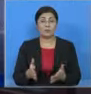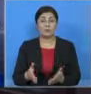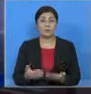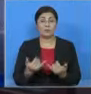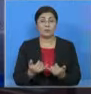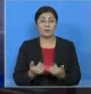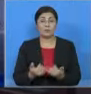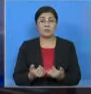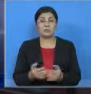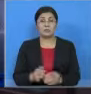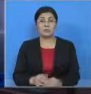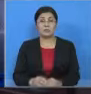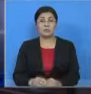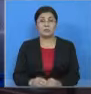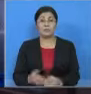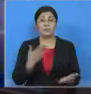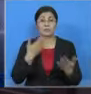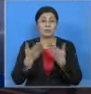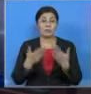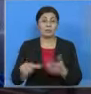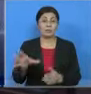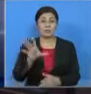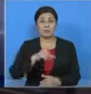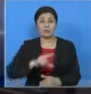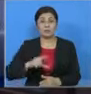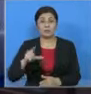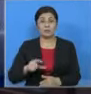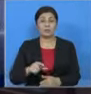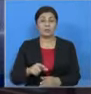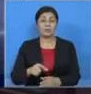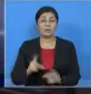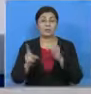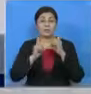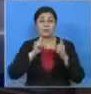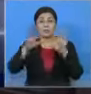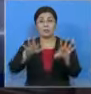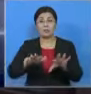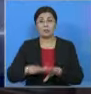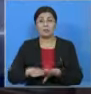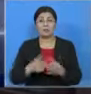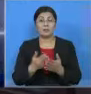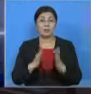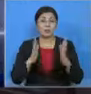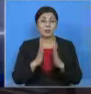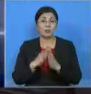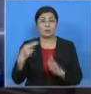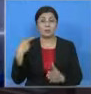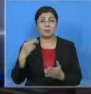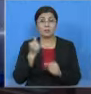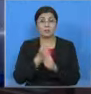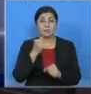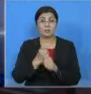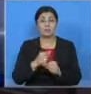и обсудил его перед парламентом открытым образом. Еще он попросил